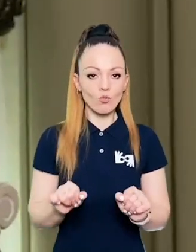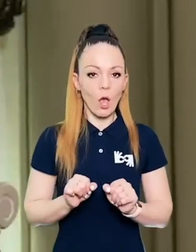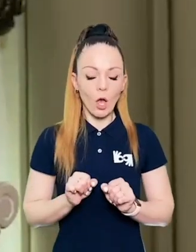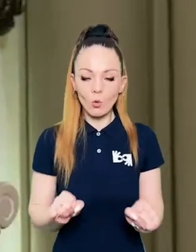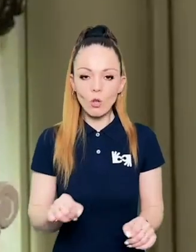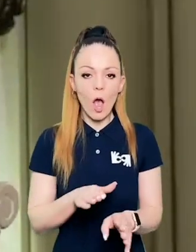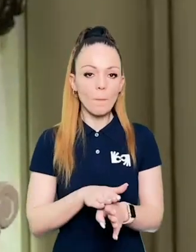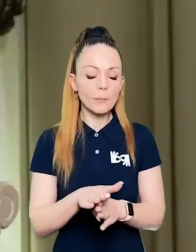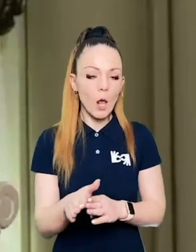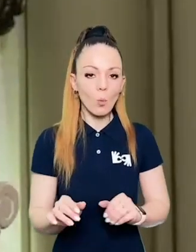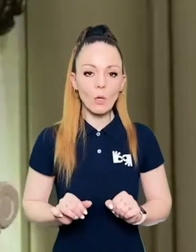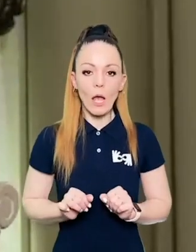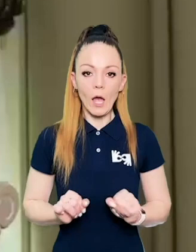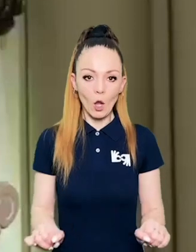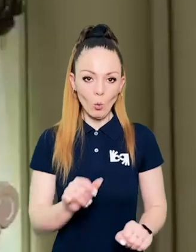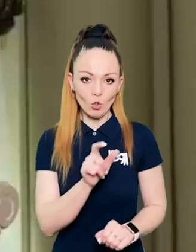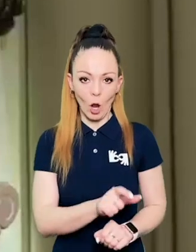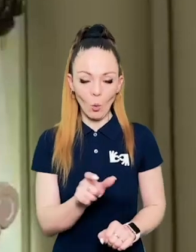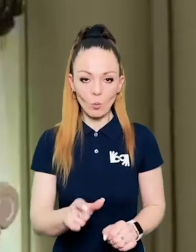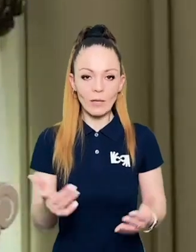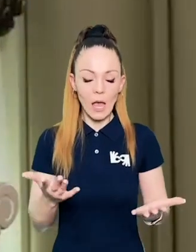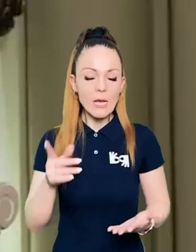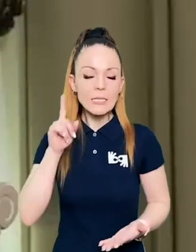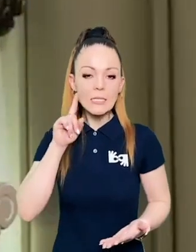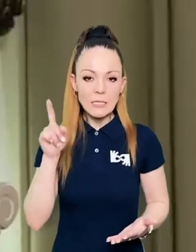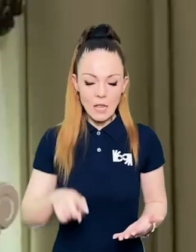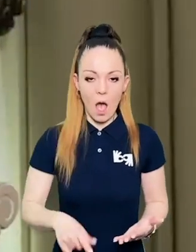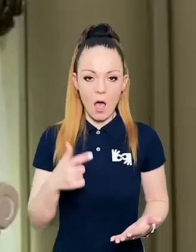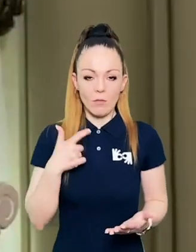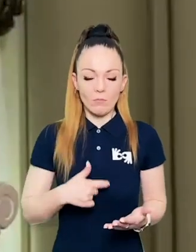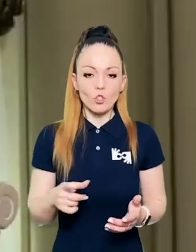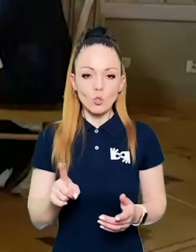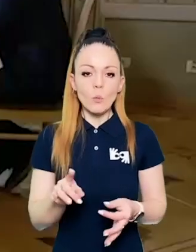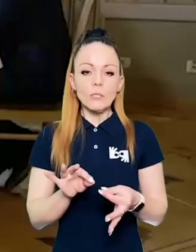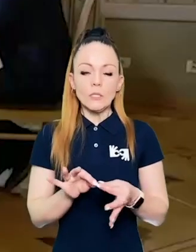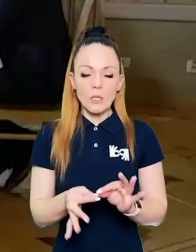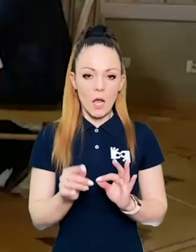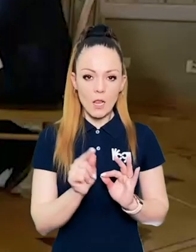також героїчні, абсолютно героїчні люди, які знали, що складно,